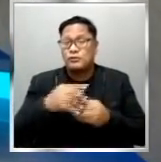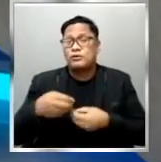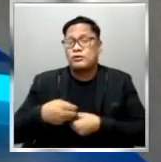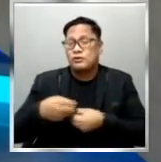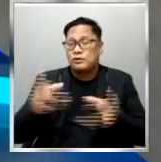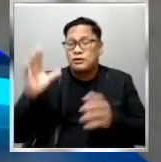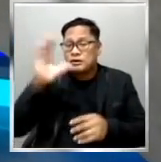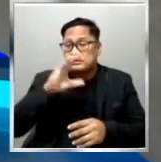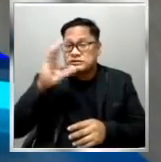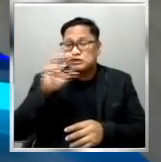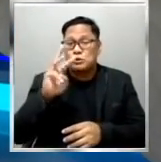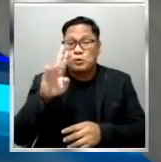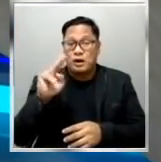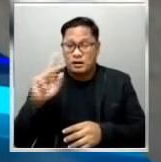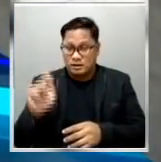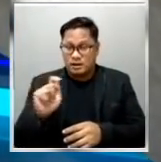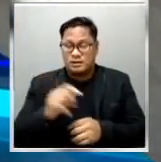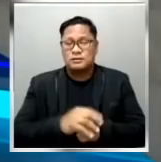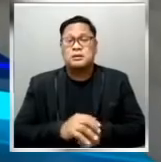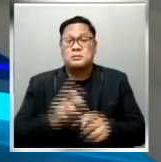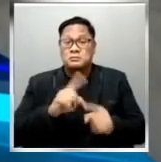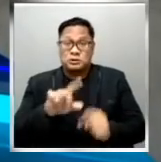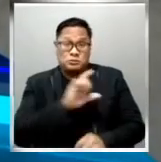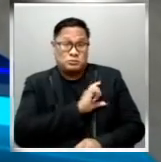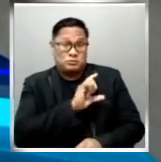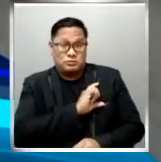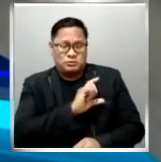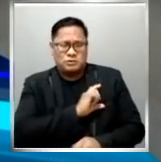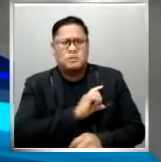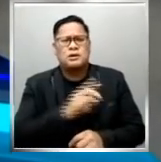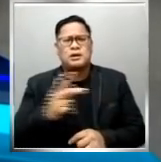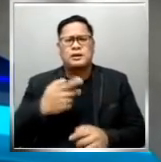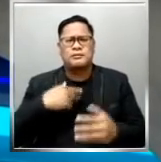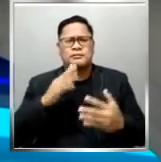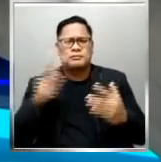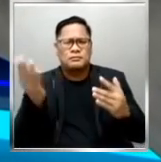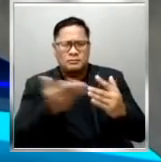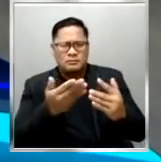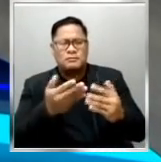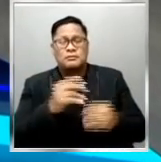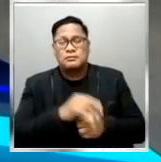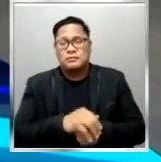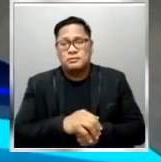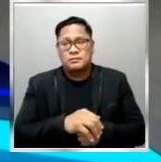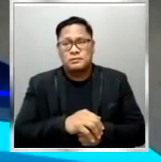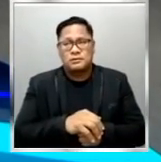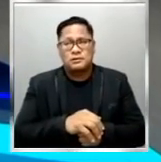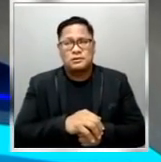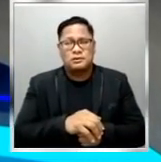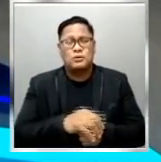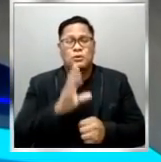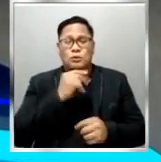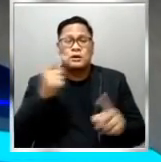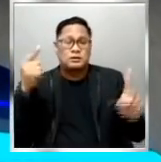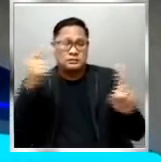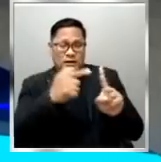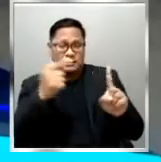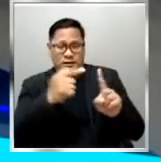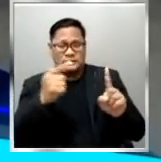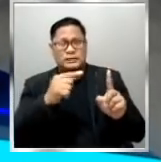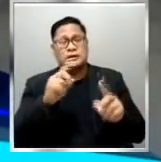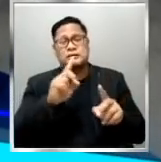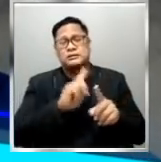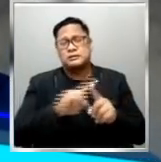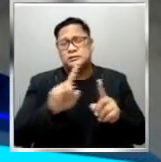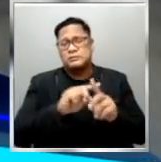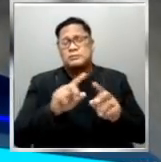Hindi naman nagpatinag ang pulisya. Kinasuan na nila ang mga tinarget na personalidad. At yan ang